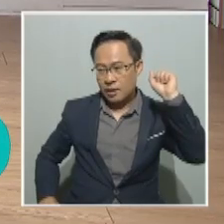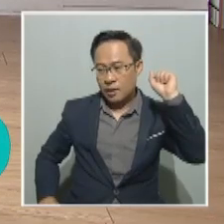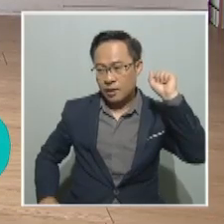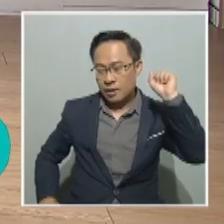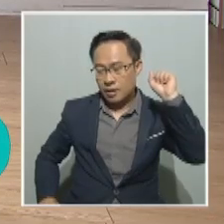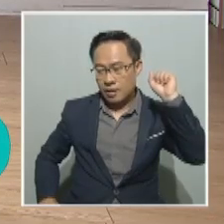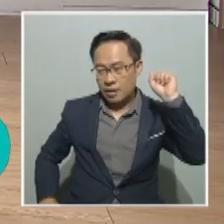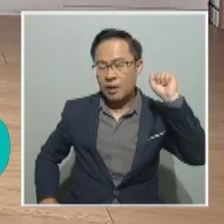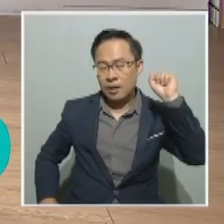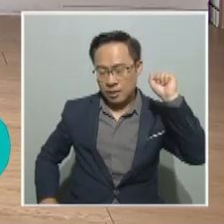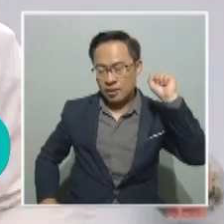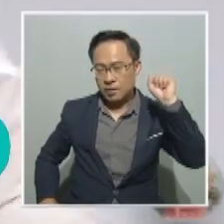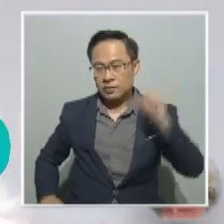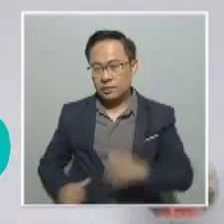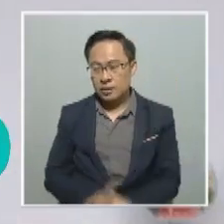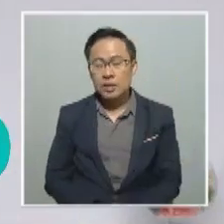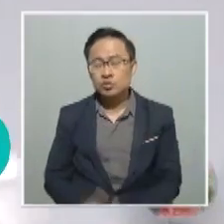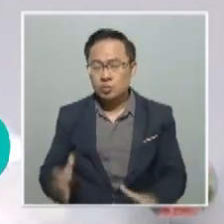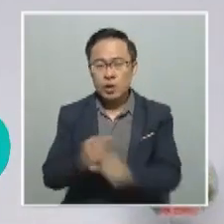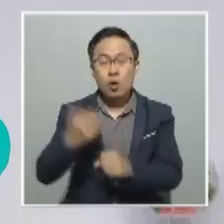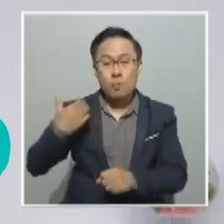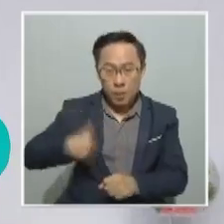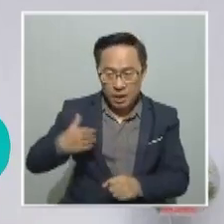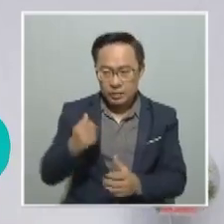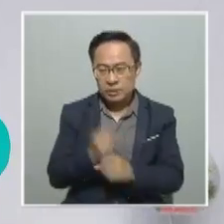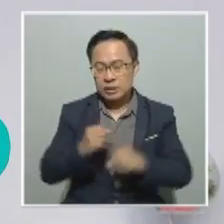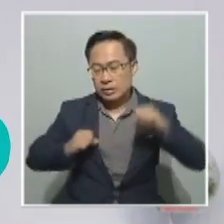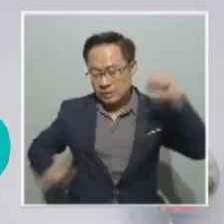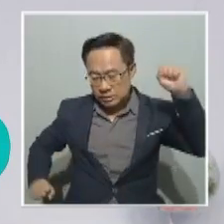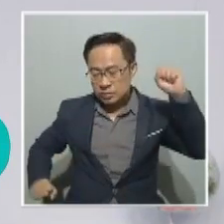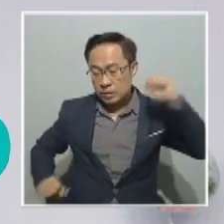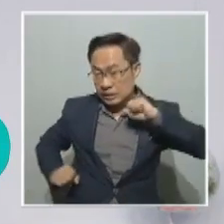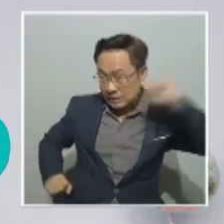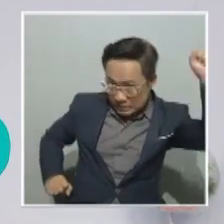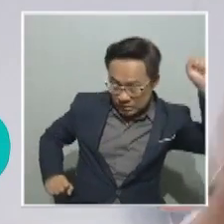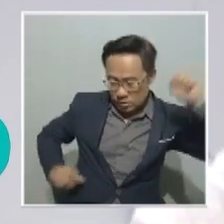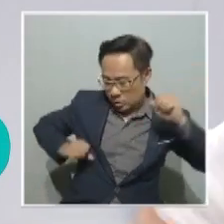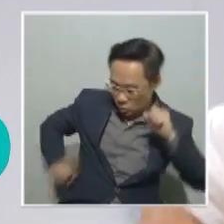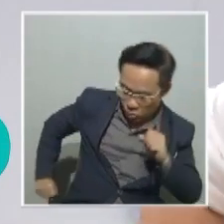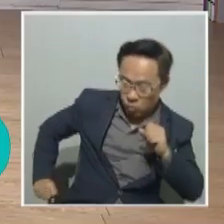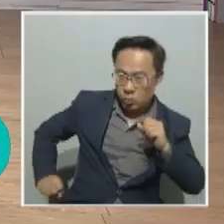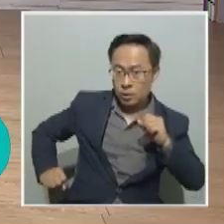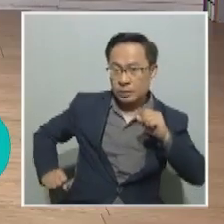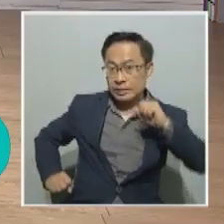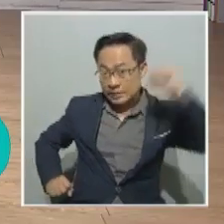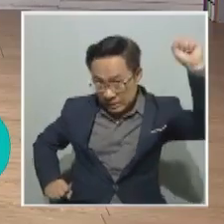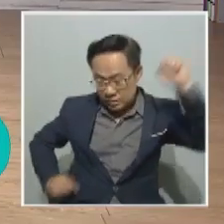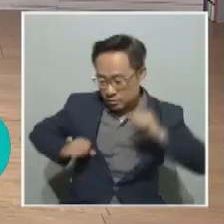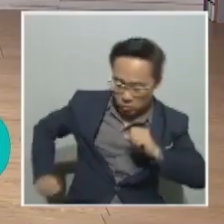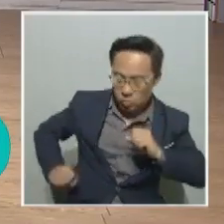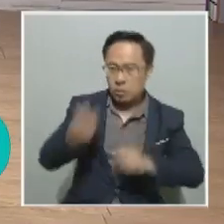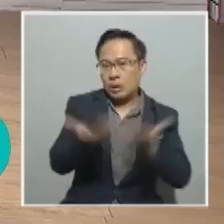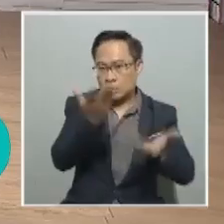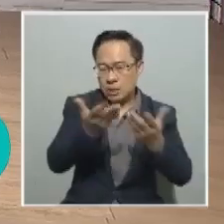ยากให้ยกให้ขึ้นก็ต้องขึ้นอย่างนี้เพราะฉะนั้นจริงๆผ้าเนี่ยได้ทั้งทะแยงขึ้นและทะแยงลง หรือว่าจะเปลี่ยนด้านก็ได้เอาฝั่งซ้ายมาเป็นฝั่งนึ